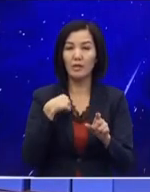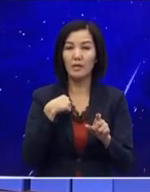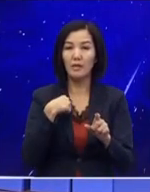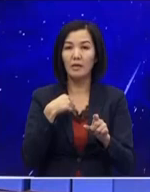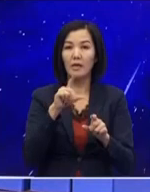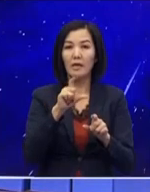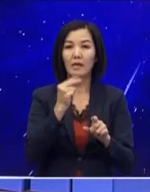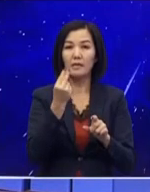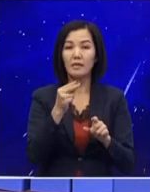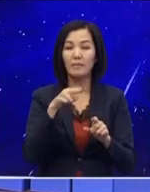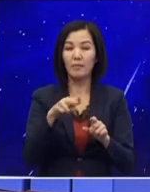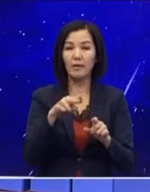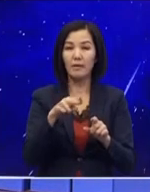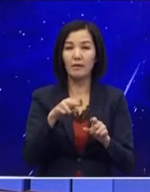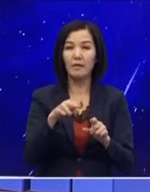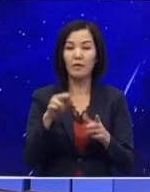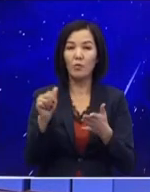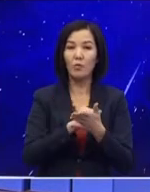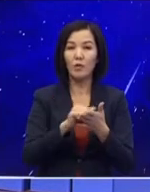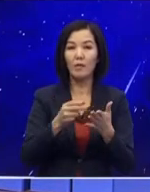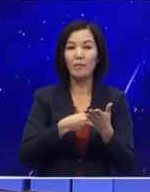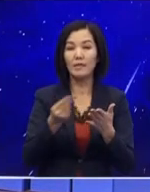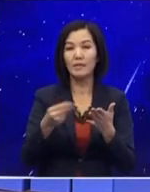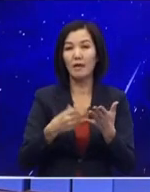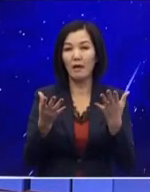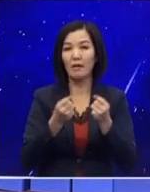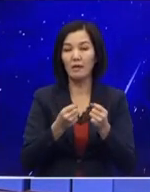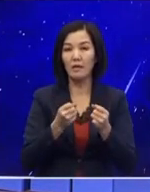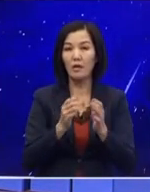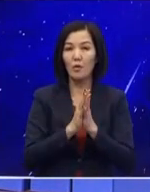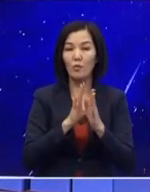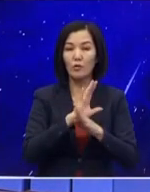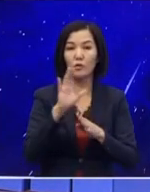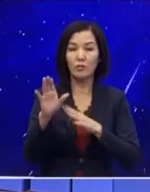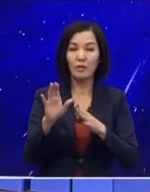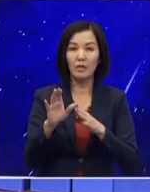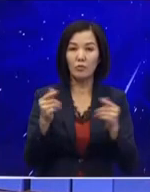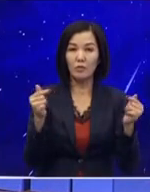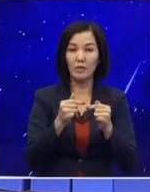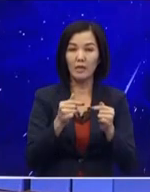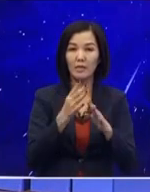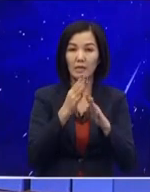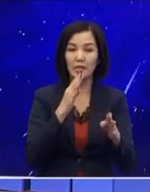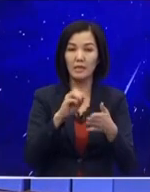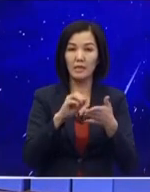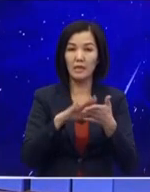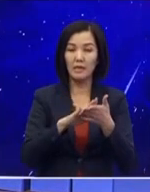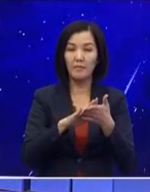ЭЦП электрондық цифрлық қолтаңбасы арқылы өтініш білдіреді. Сол өтінішіне сәйкес кезегіне қойып